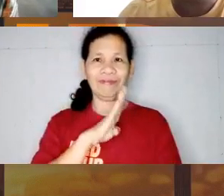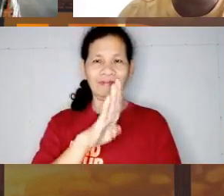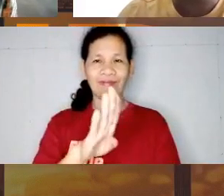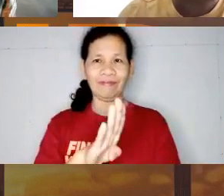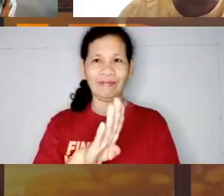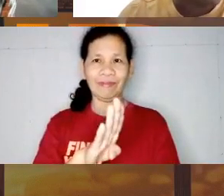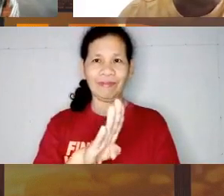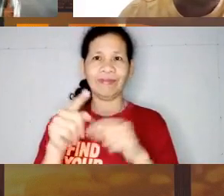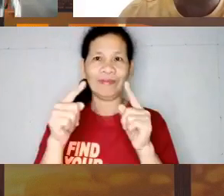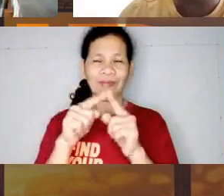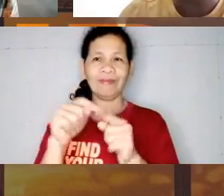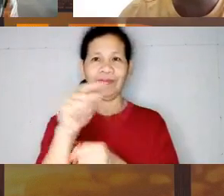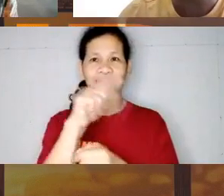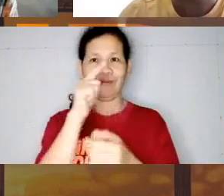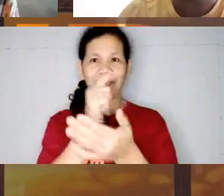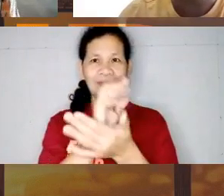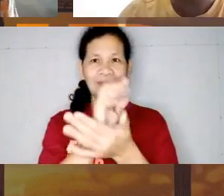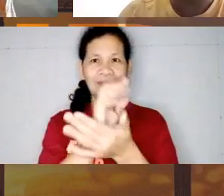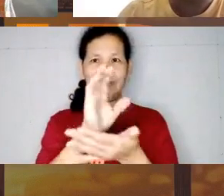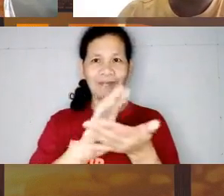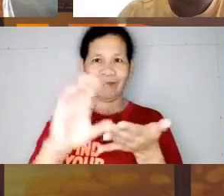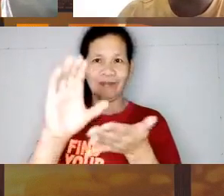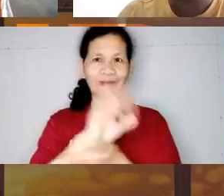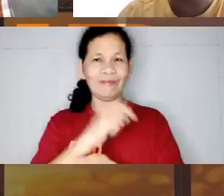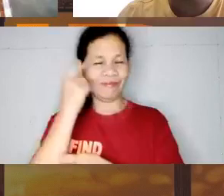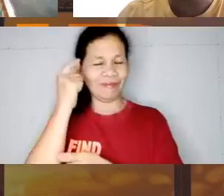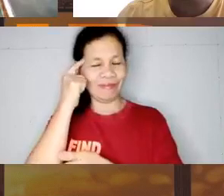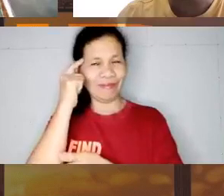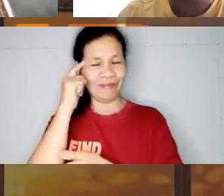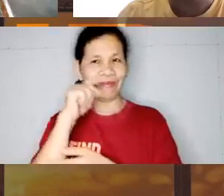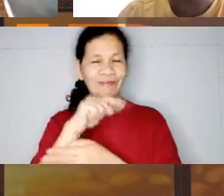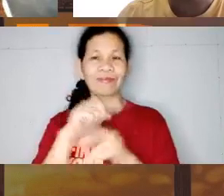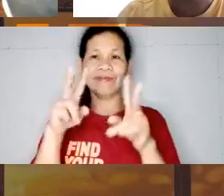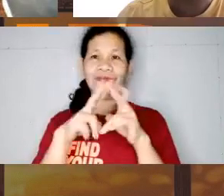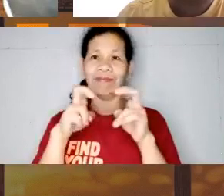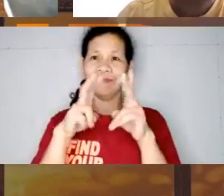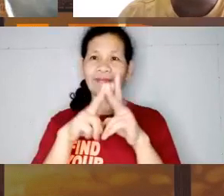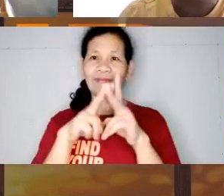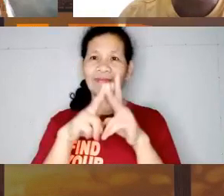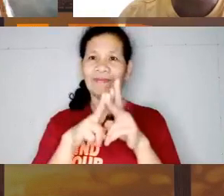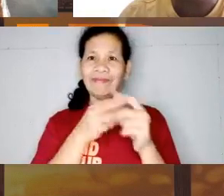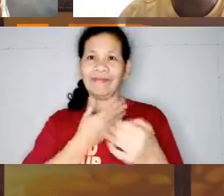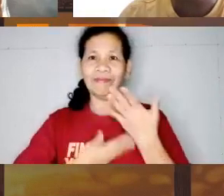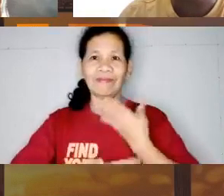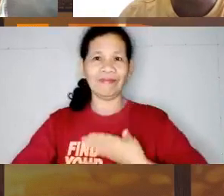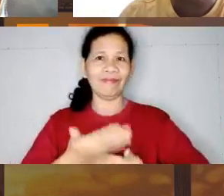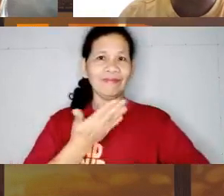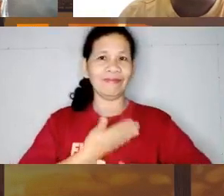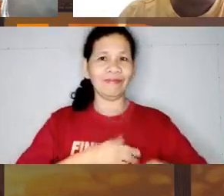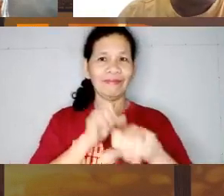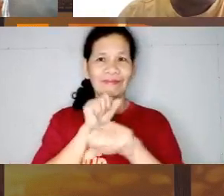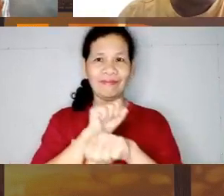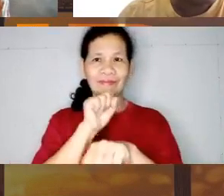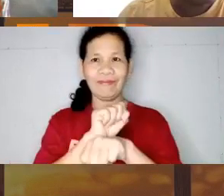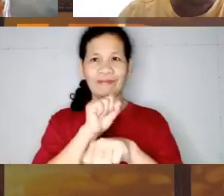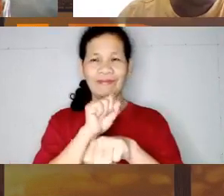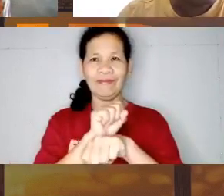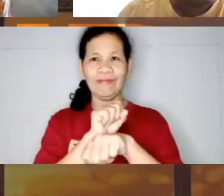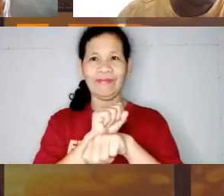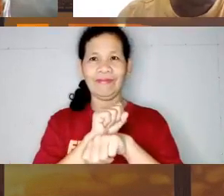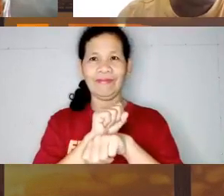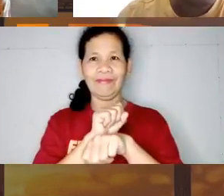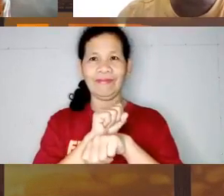para makapagtapos ng pag-aaral. Yun nasa isip ko. Talagang kahit nalilipasan ako ng kain, panay trabaho pa rin ang aking ginagawa,